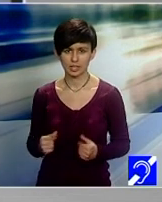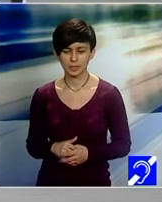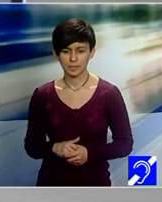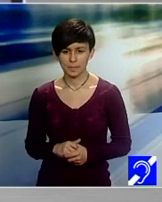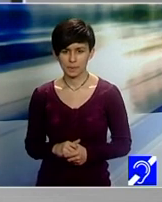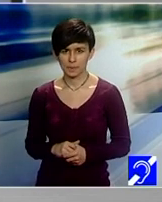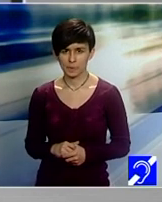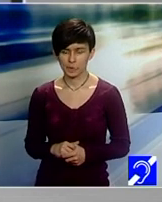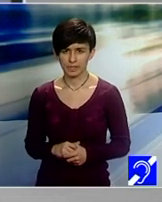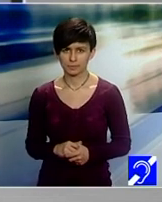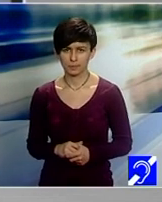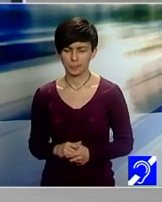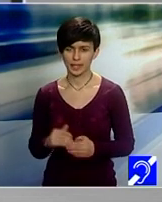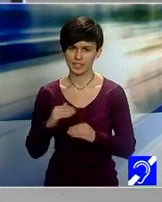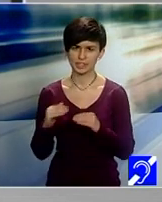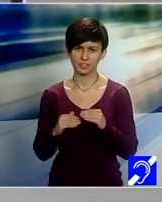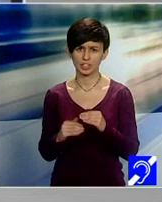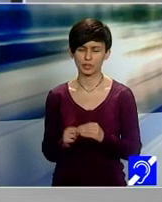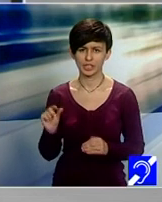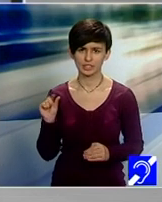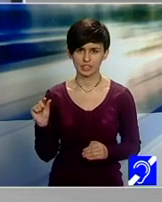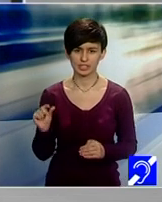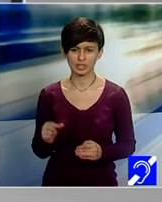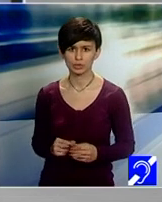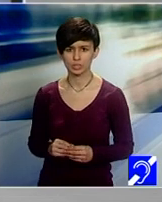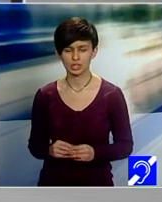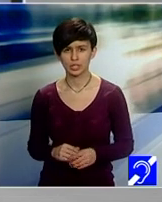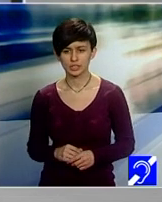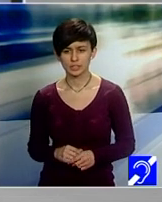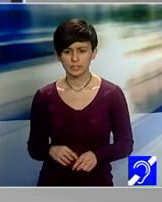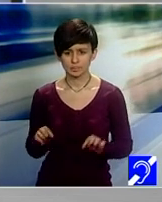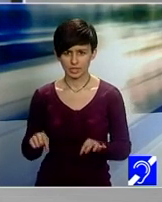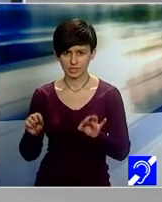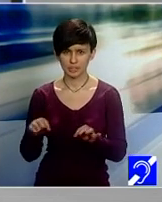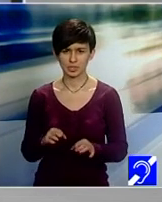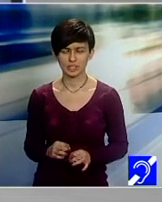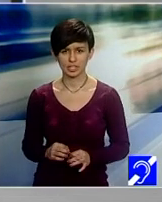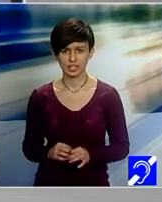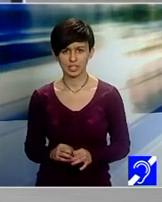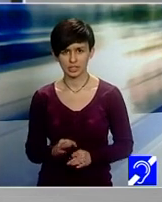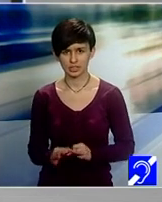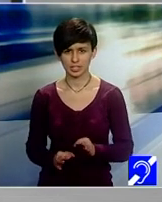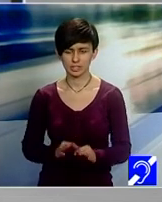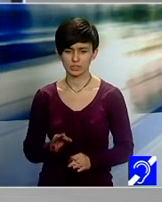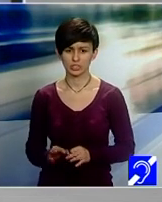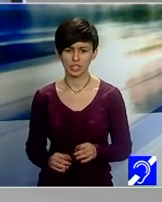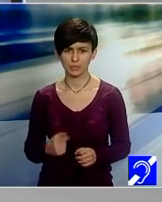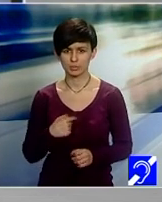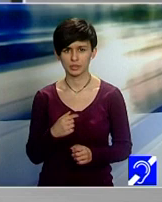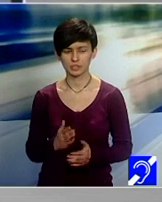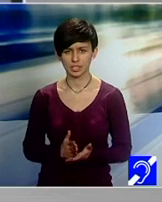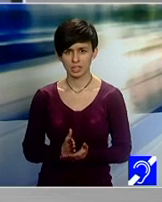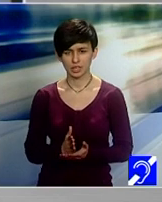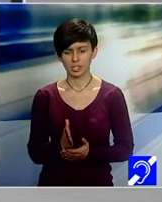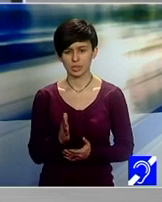este foarte, foarte scăzut. Semințele tradiționale sunt singurele pe care le putem continua, pe care putem să